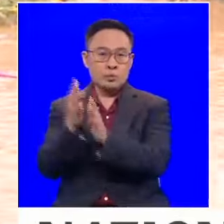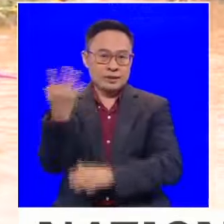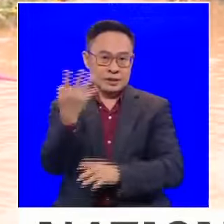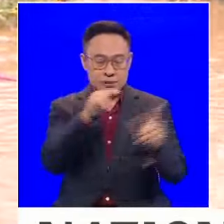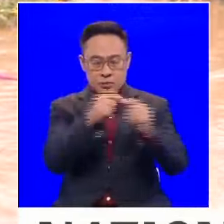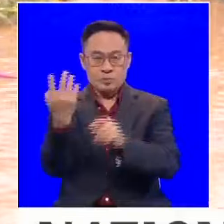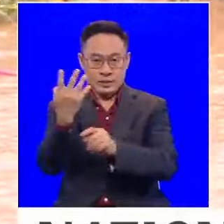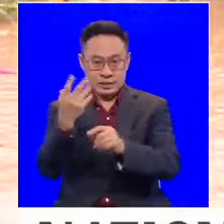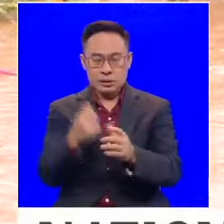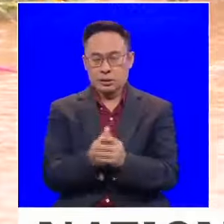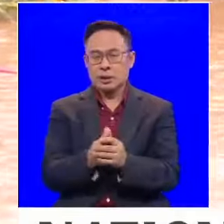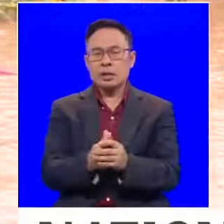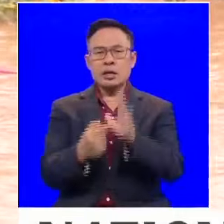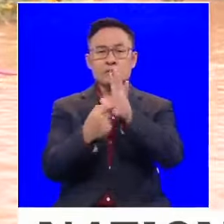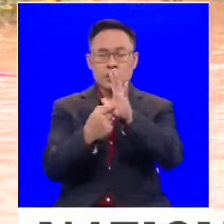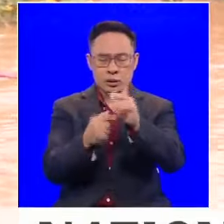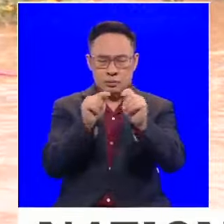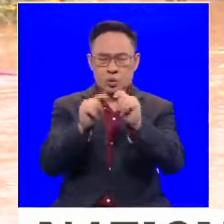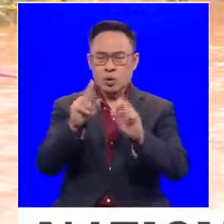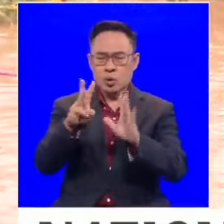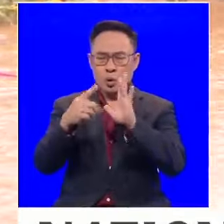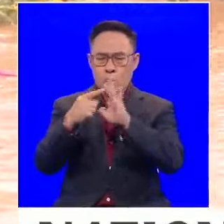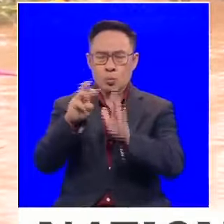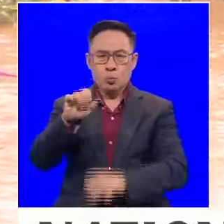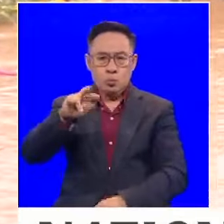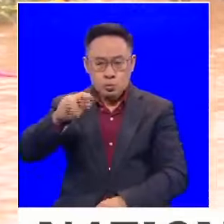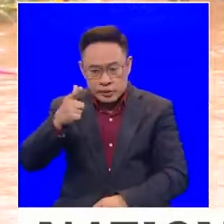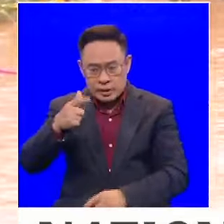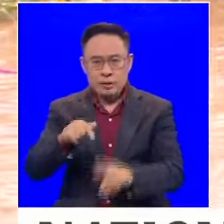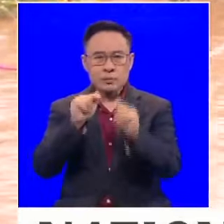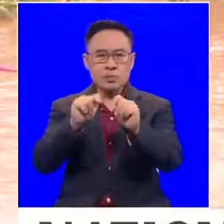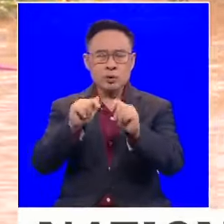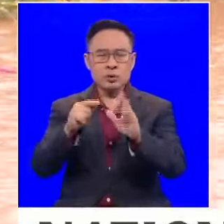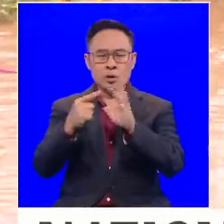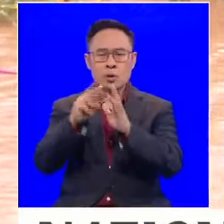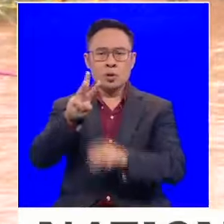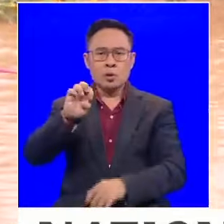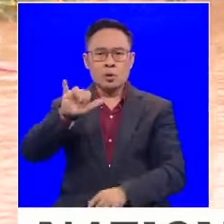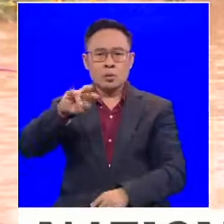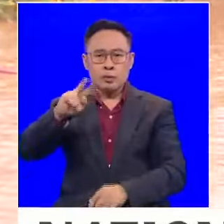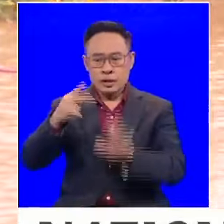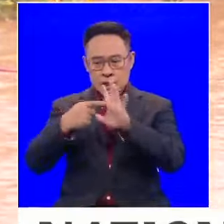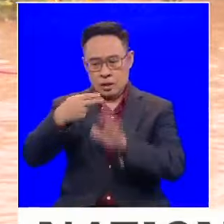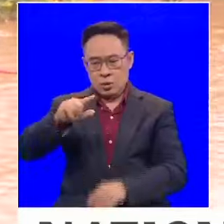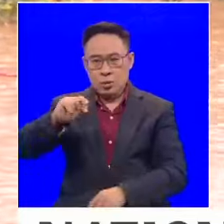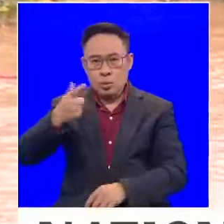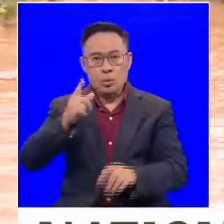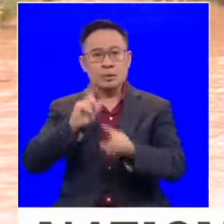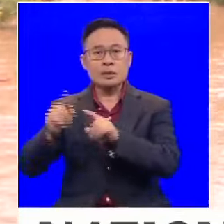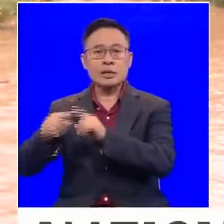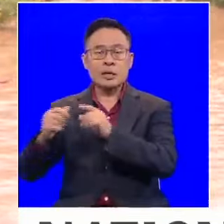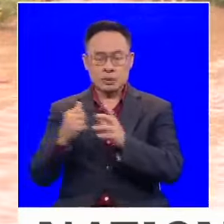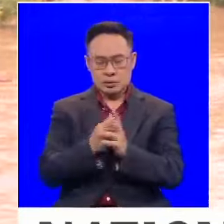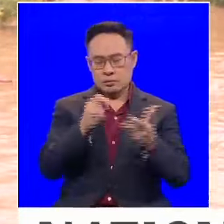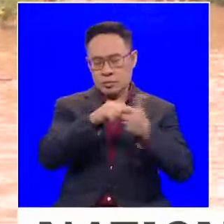ตำบลเวียงกาหลงตำบลเวียงแล้วก็ในส่วนของตำบลที่เราอยู่เนี่ยก็ถือว่าเป็นตำบลที่หนักที่สุดนะคะใน4ตำบลที่ได้